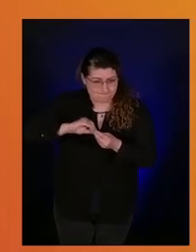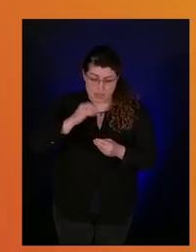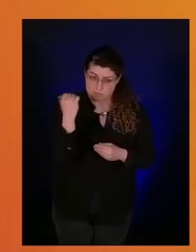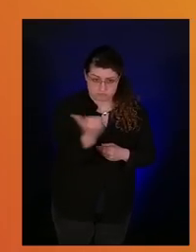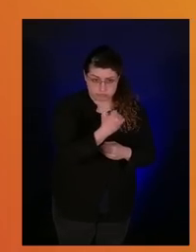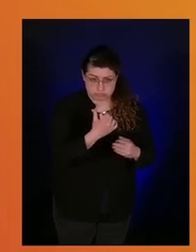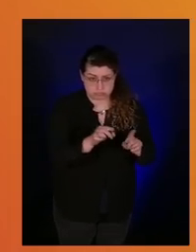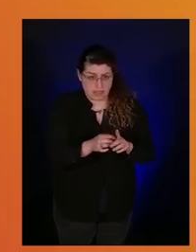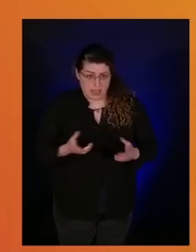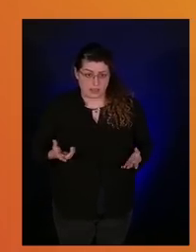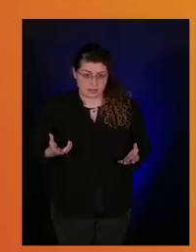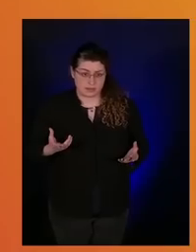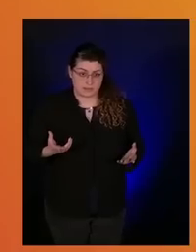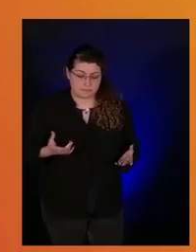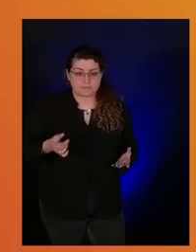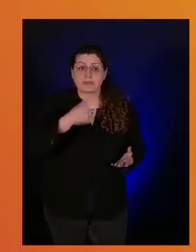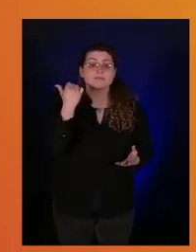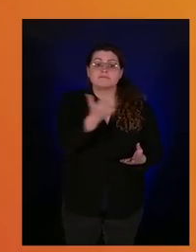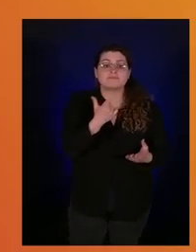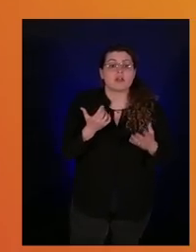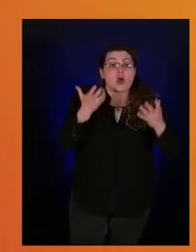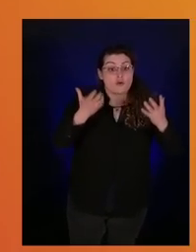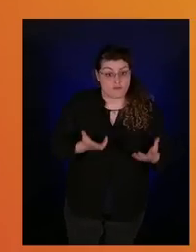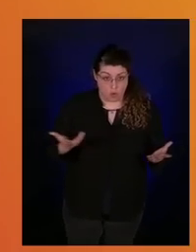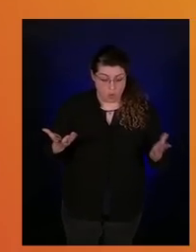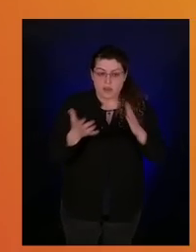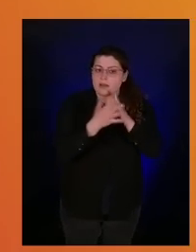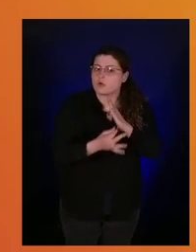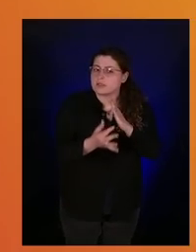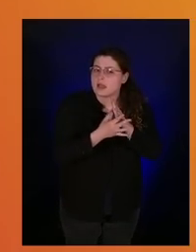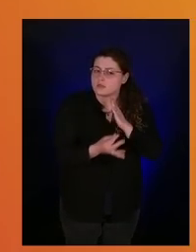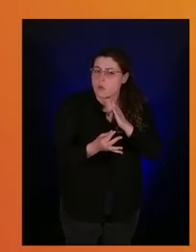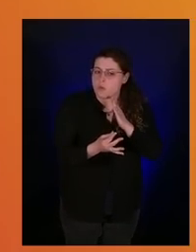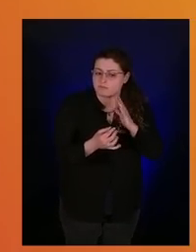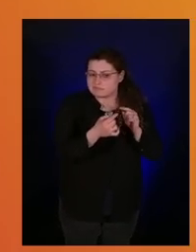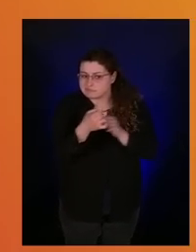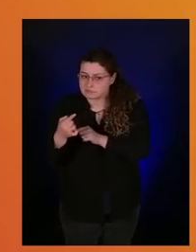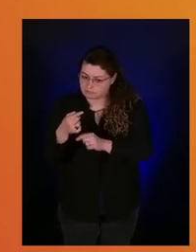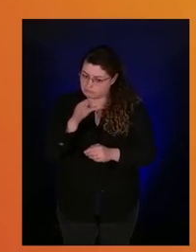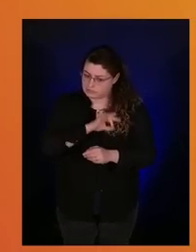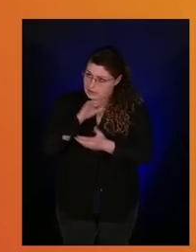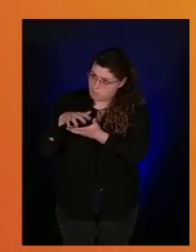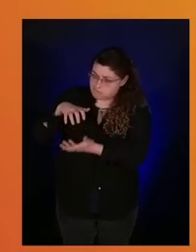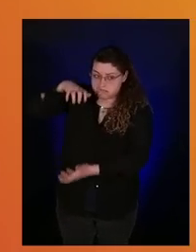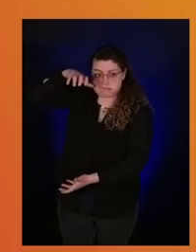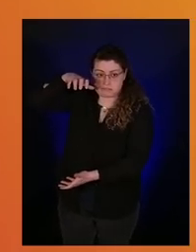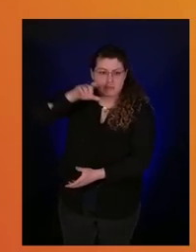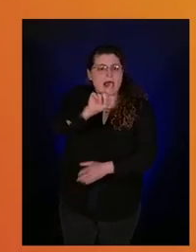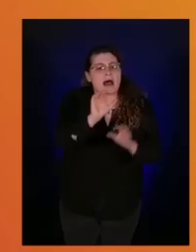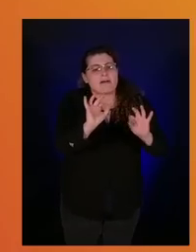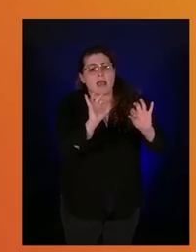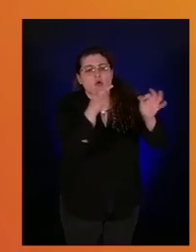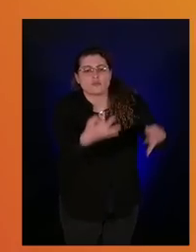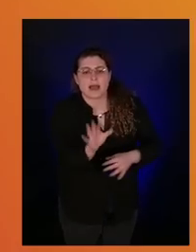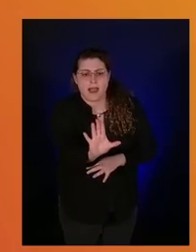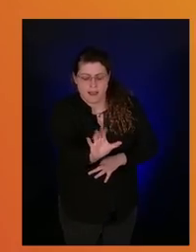vous, ici, souhaite que la cotisation puisse être la recette qui est la plus haute, et je parle d'un point de vue comptable, hein, la